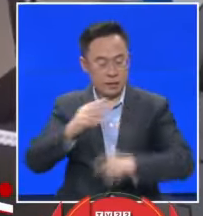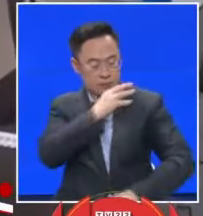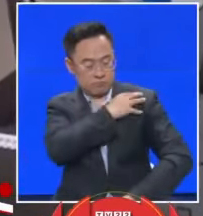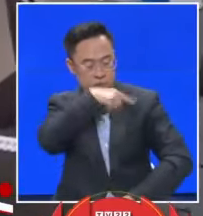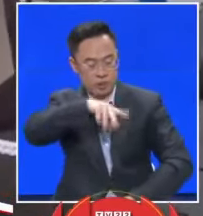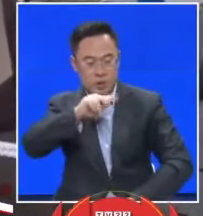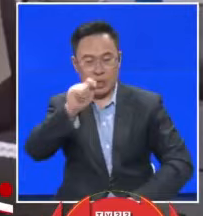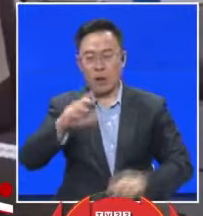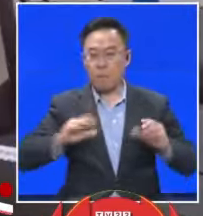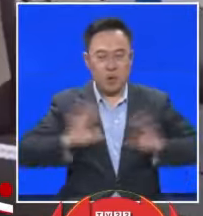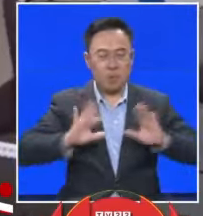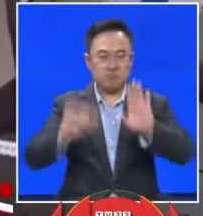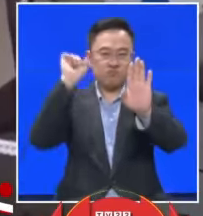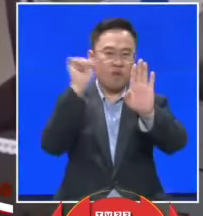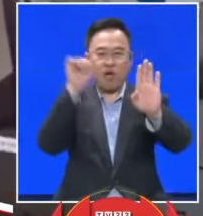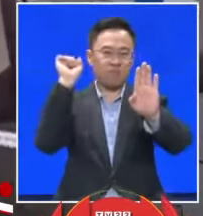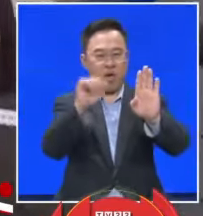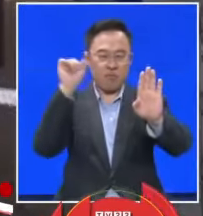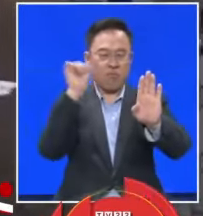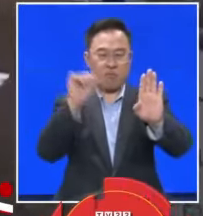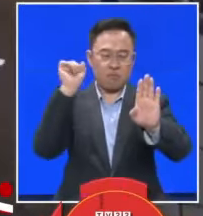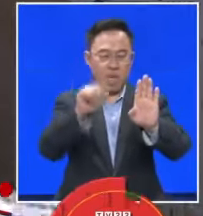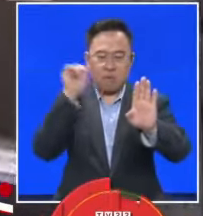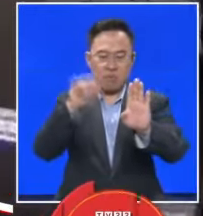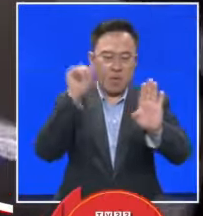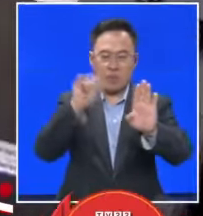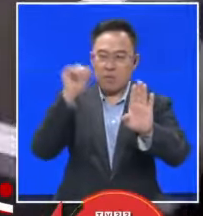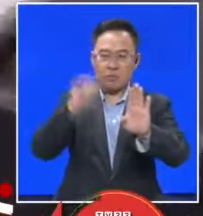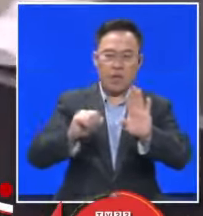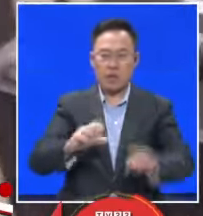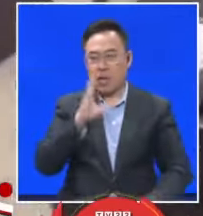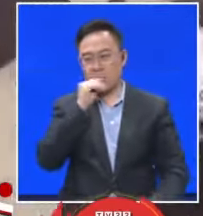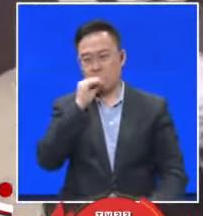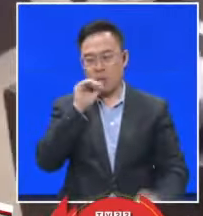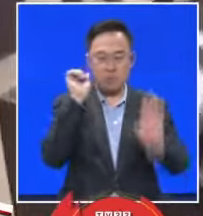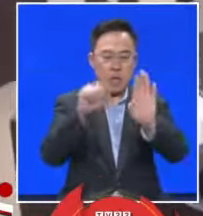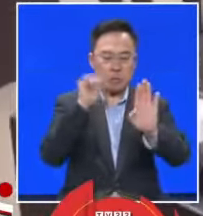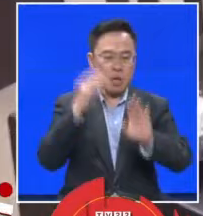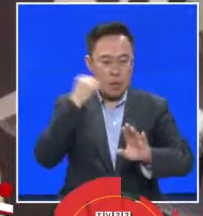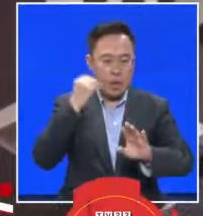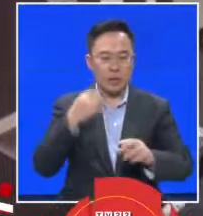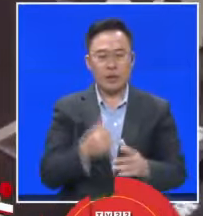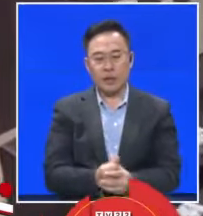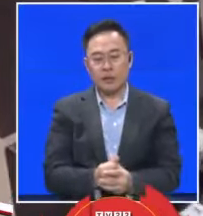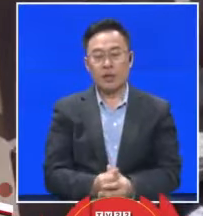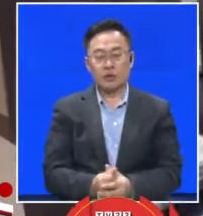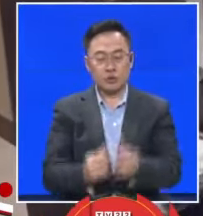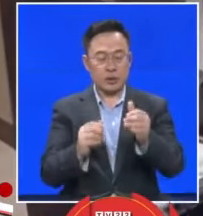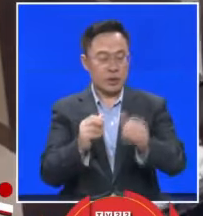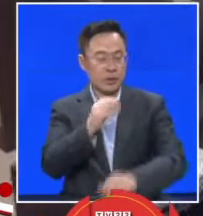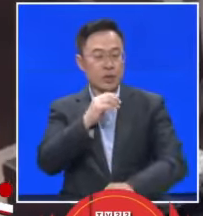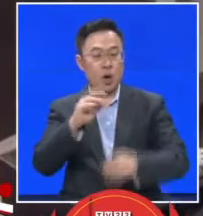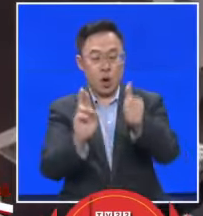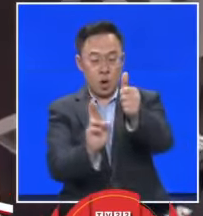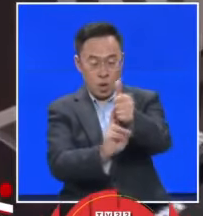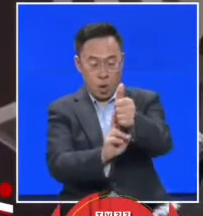ทั้งยืนเคาะประตูพูดเรียกตลอดในขณะที่กำลังสอบถามตำรวจที่ร้องเรียนอยู่เนี่ยนะคือทางผู้บังคับการก็สั่ง